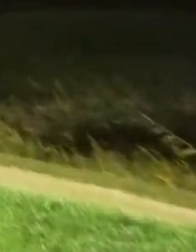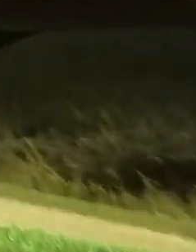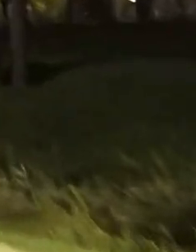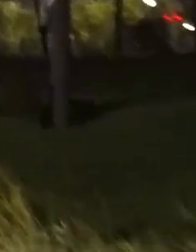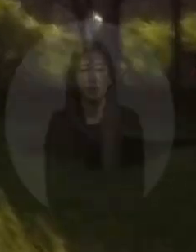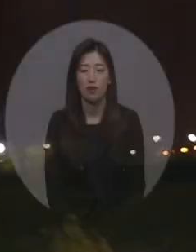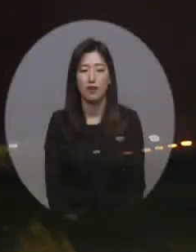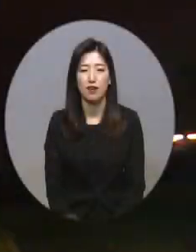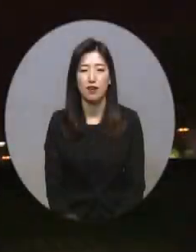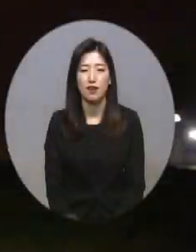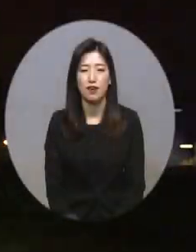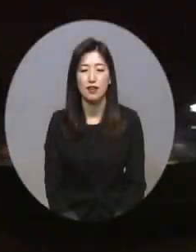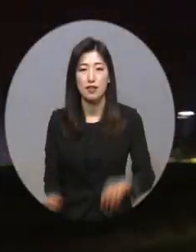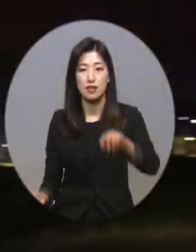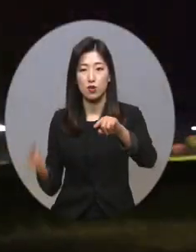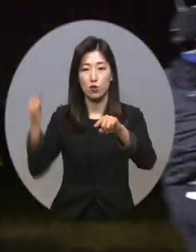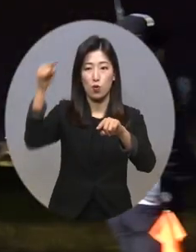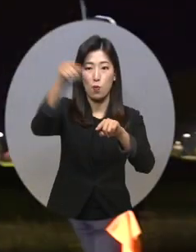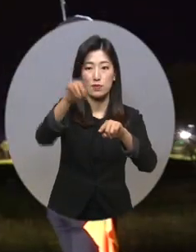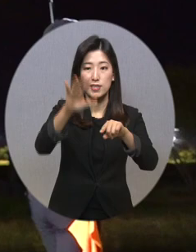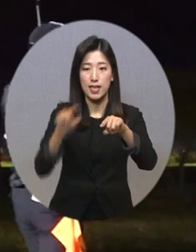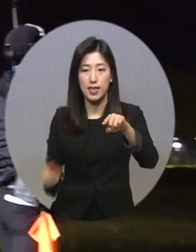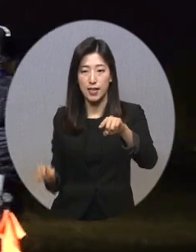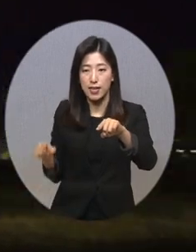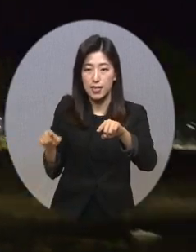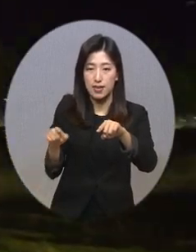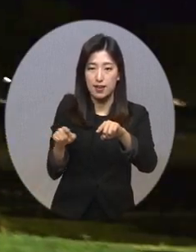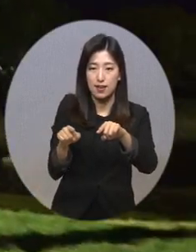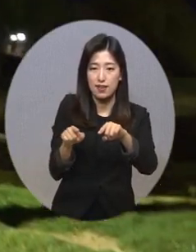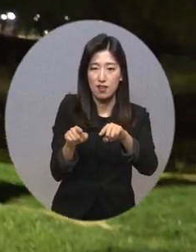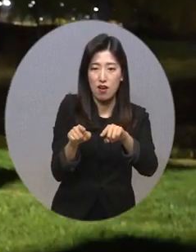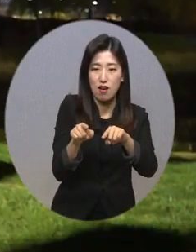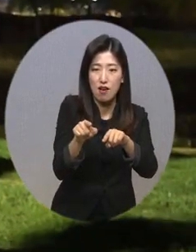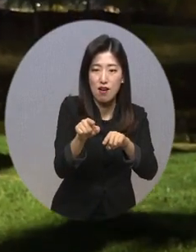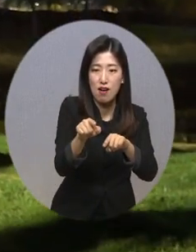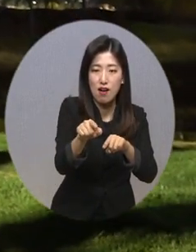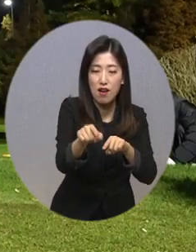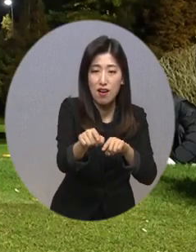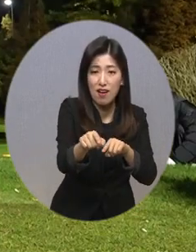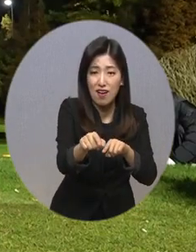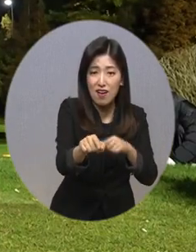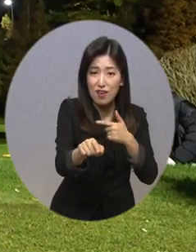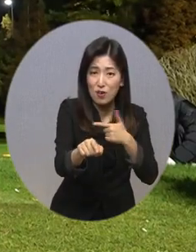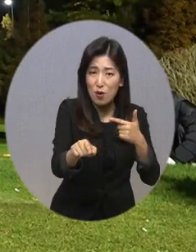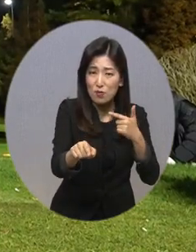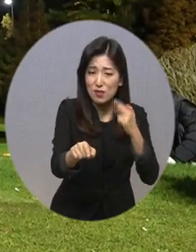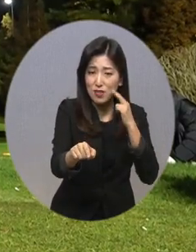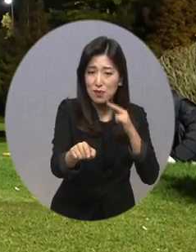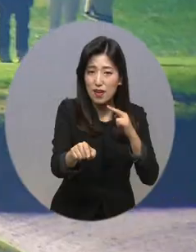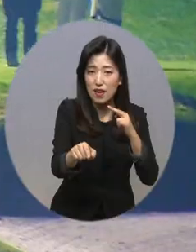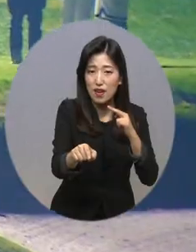얇기 가려서 와 깨달아서 좀 엄청 하겠어요 너무 낮게 깔아 하는데